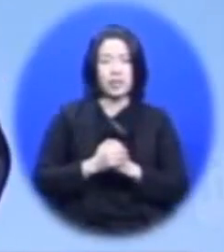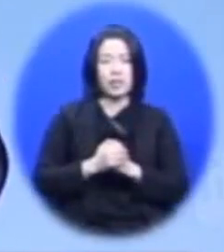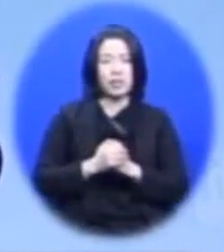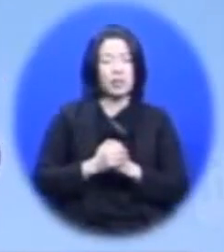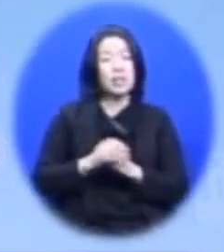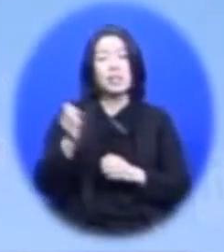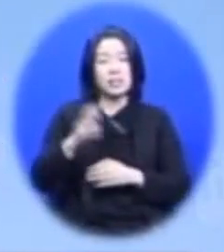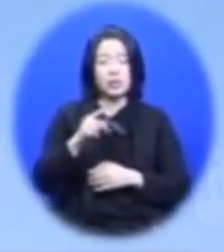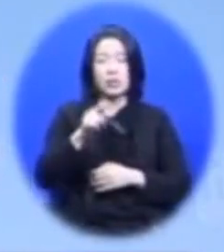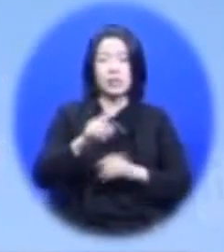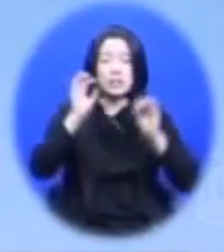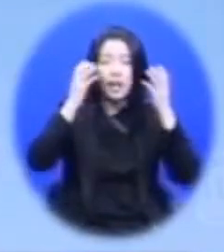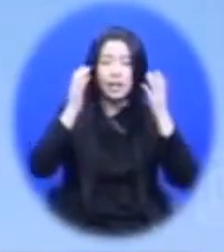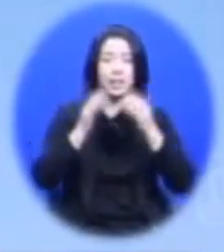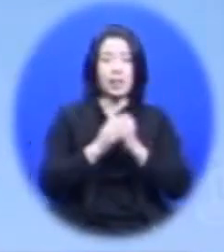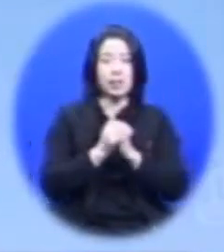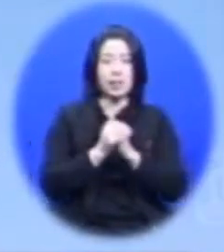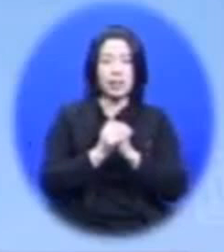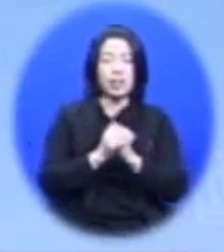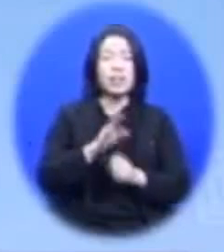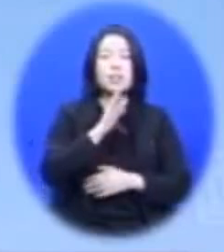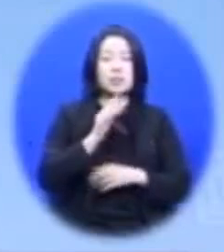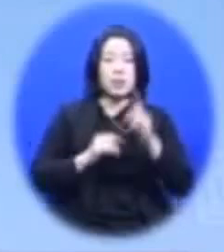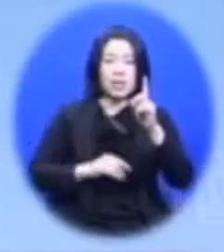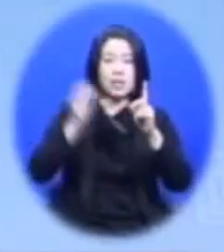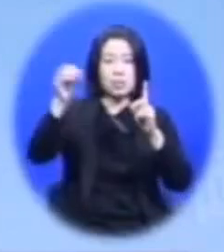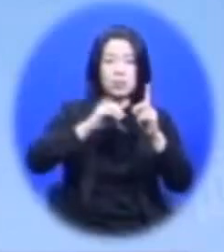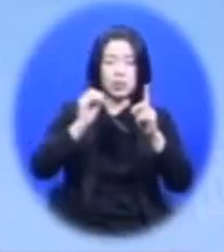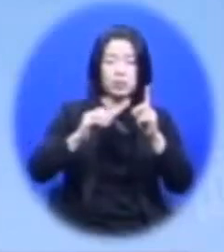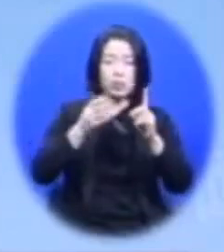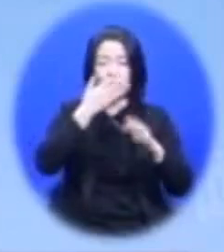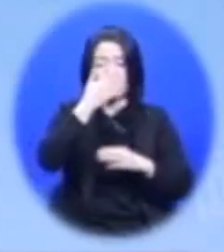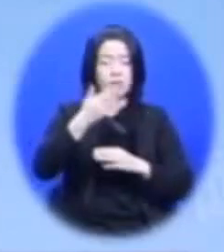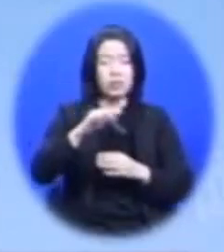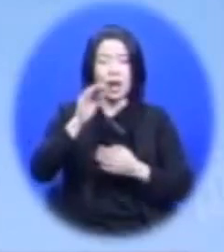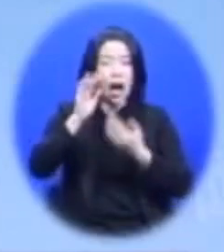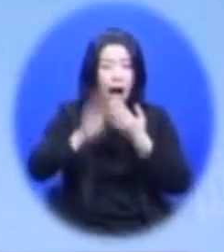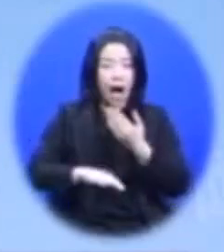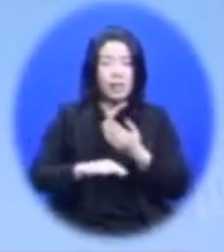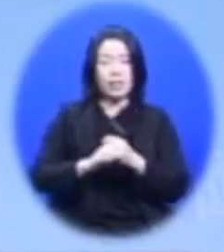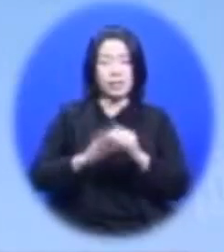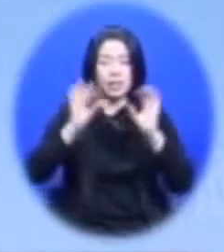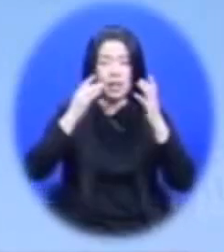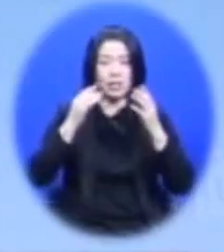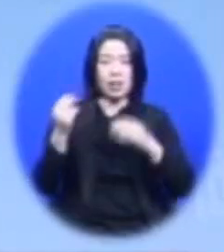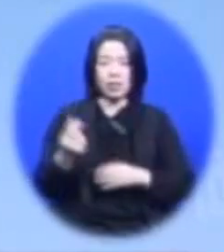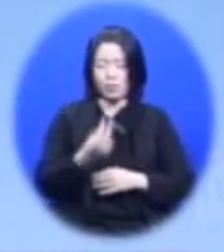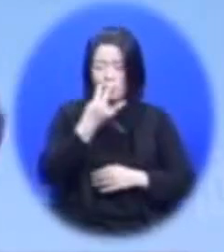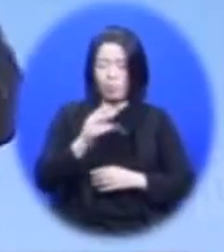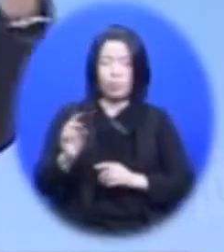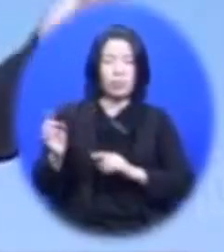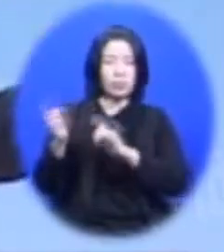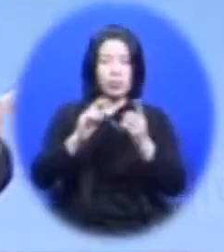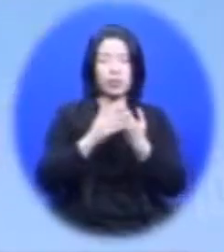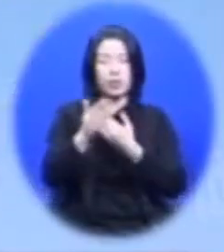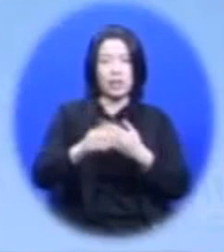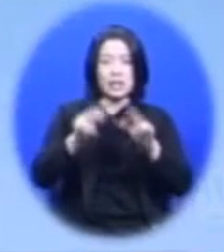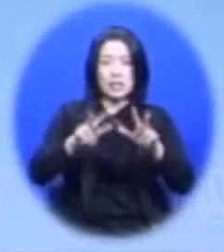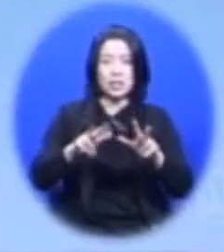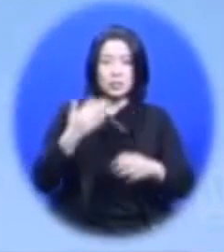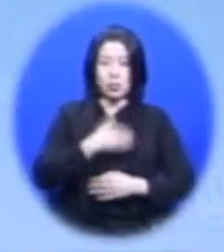그리고 그 아이가 정말 1% 가능성도 안 된다는 아이가 살아났습니다. 지금도